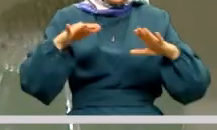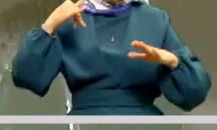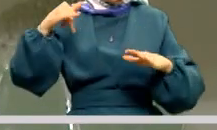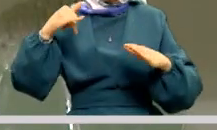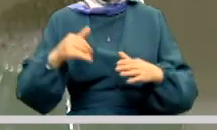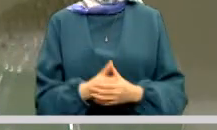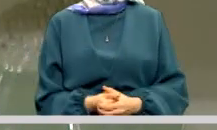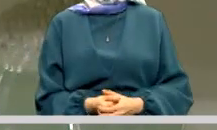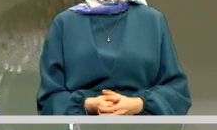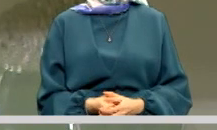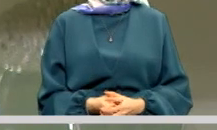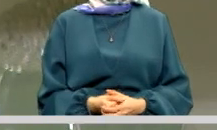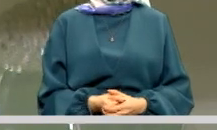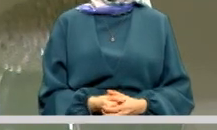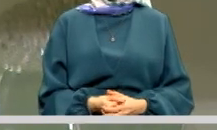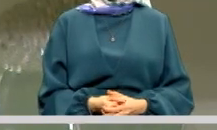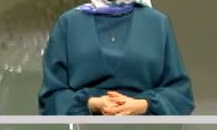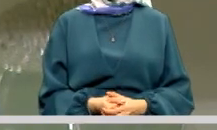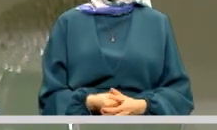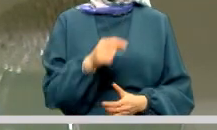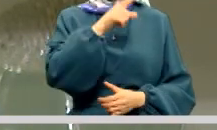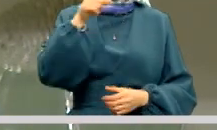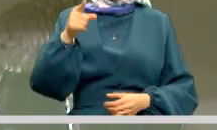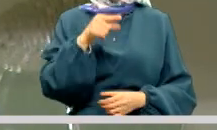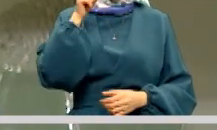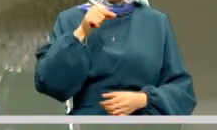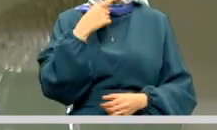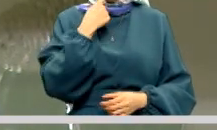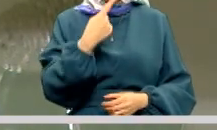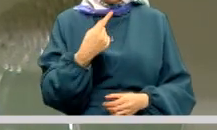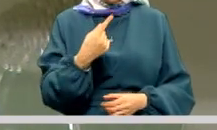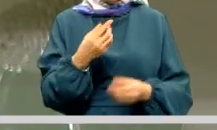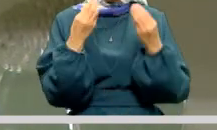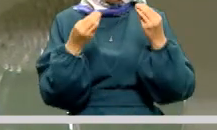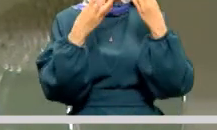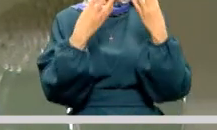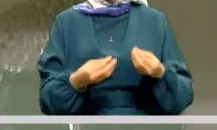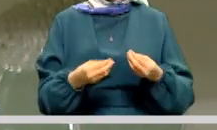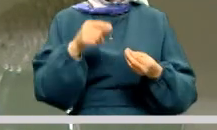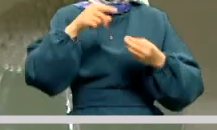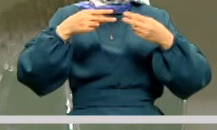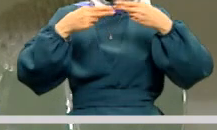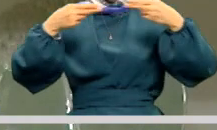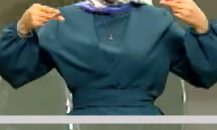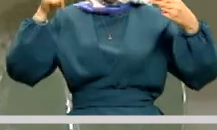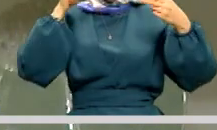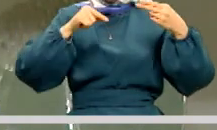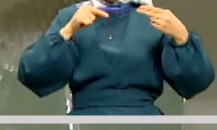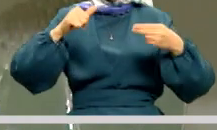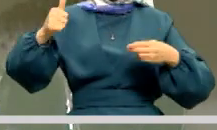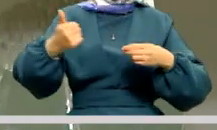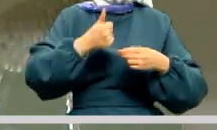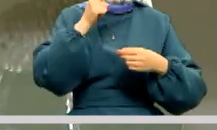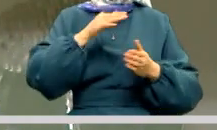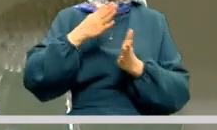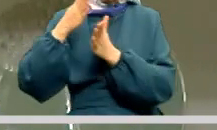bu noktada ben soruyu yöneltmeyeceğim sizin Aslında Şuraya da işaret etmemiz güzel olurdu Bu konu başlığının Aslında şöyle de kıymetli